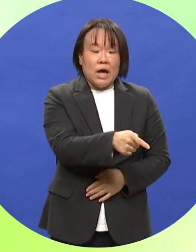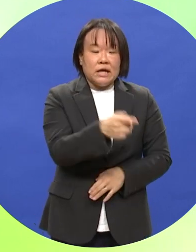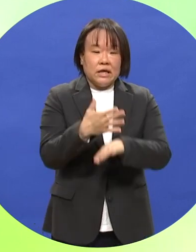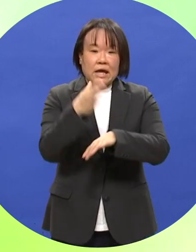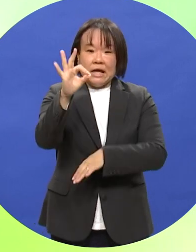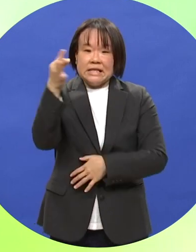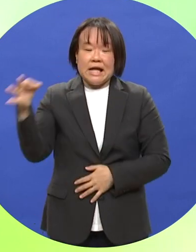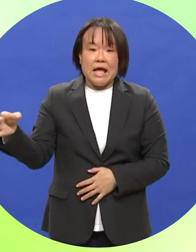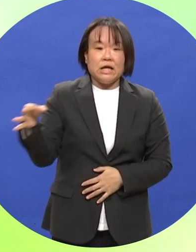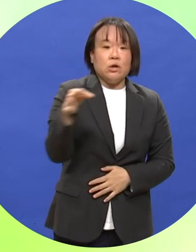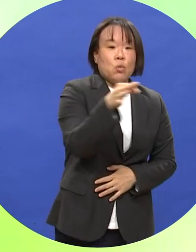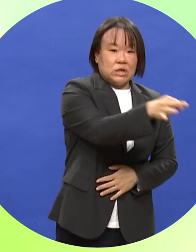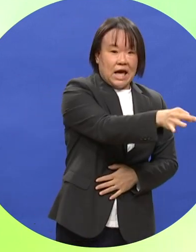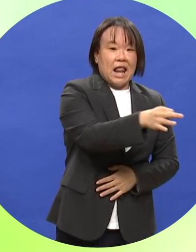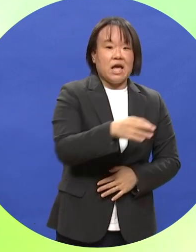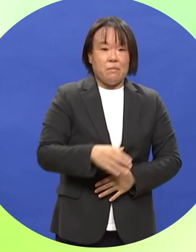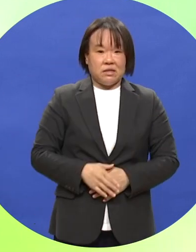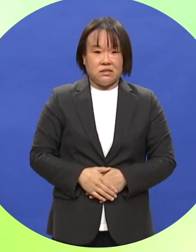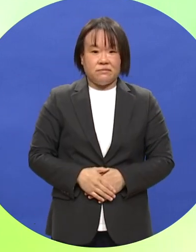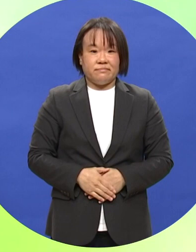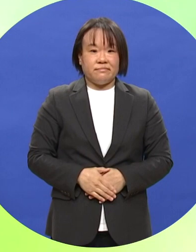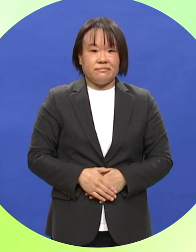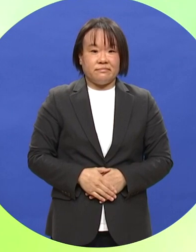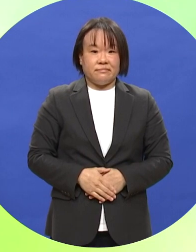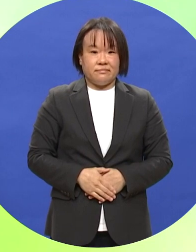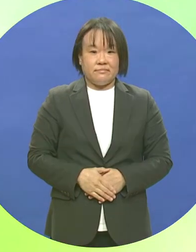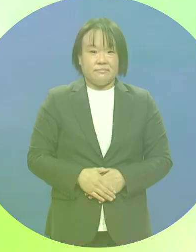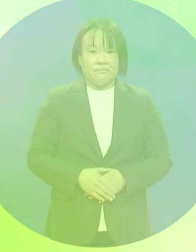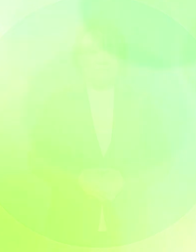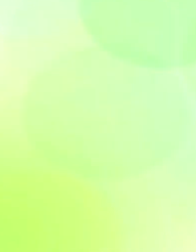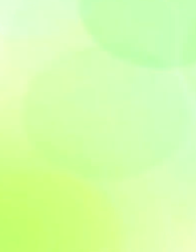会員に謝礼金を支払います。